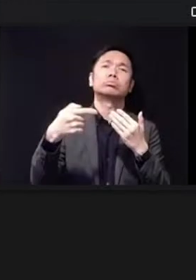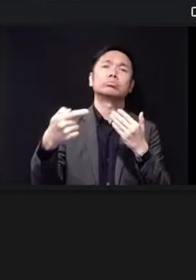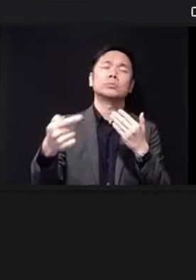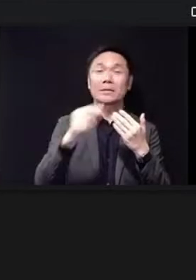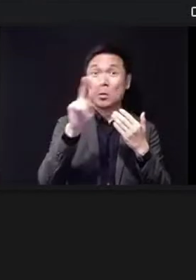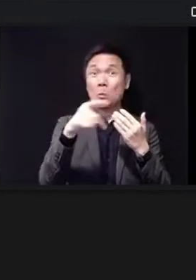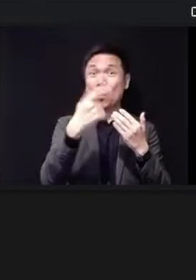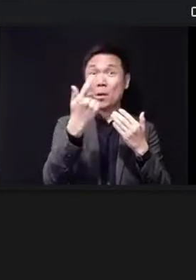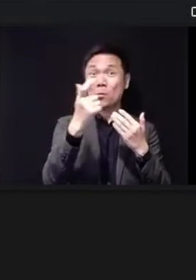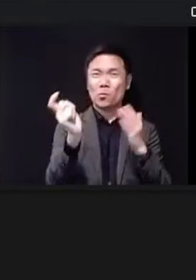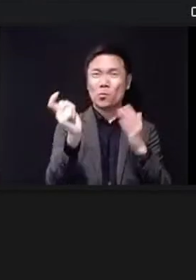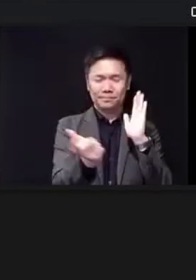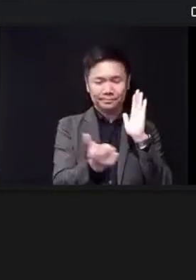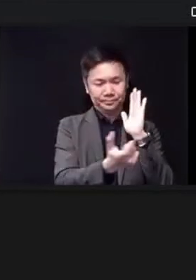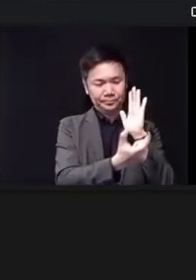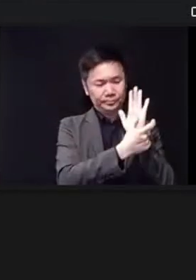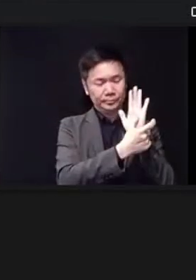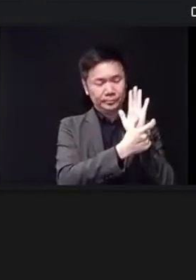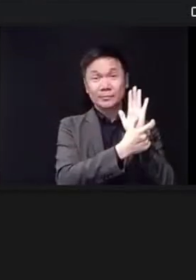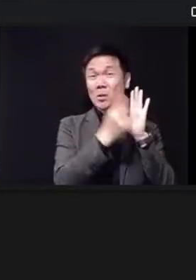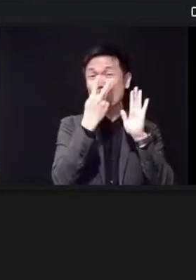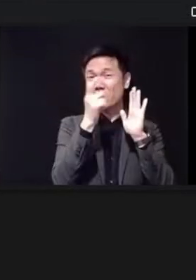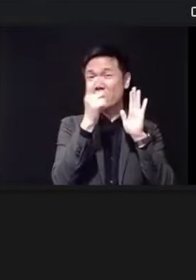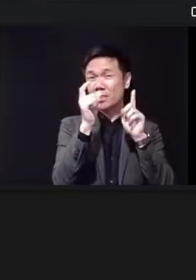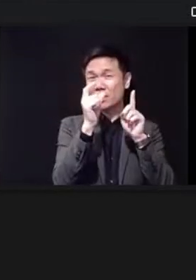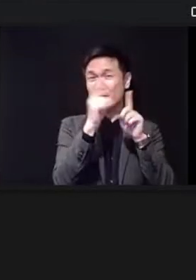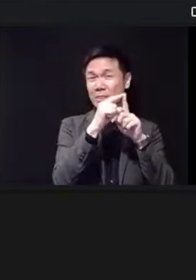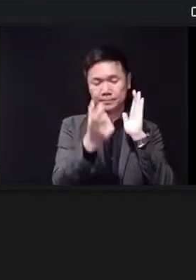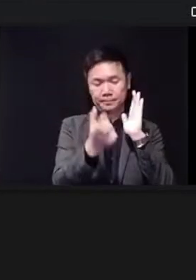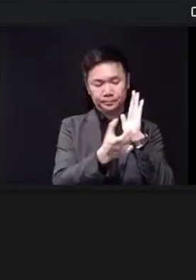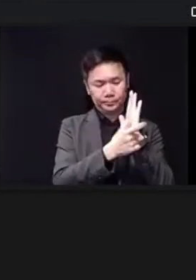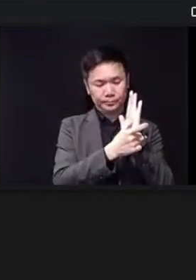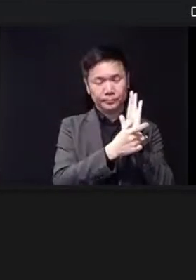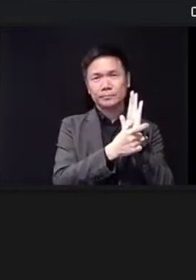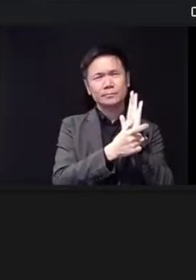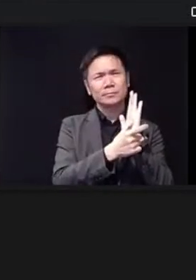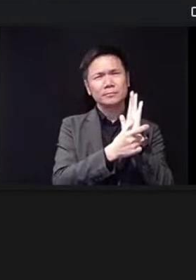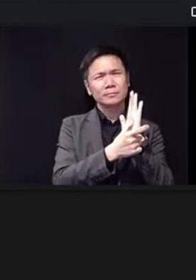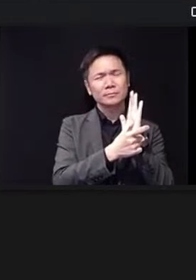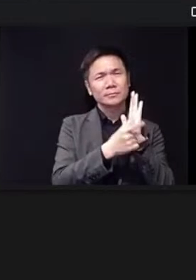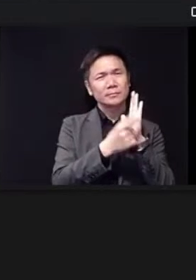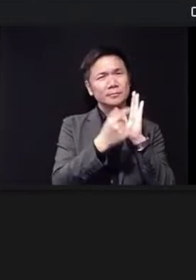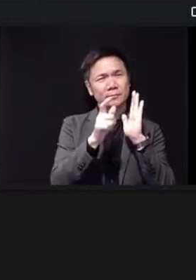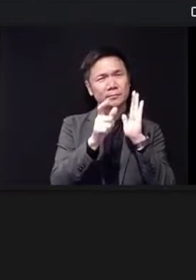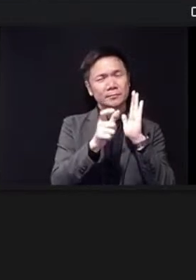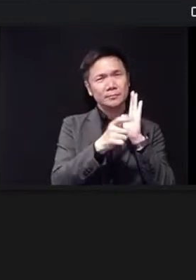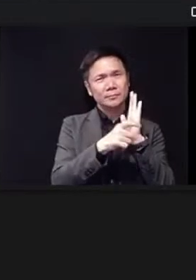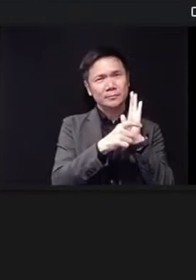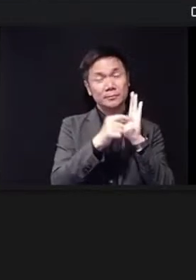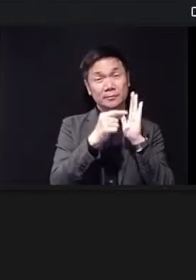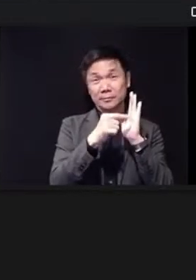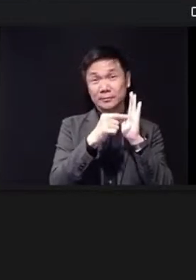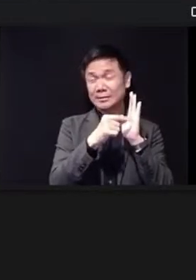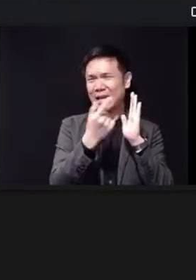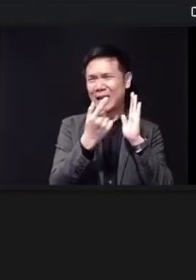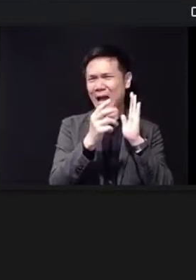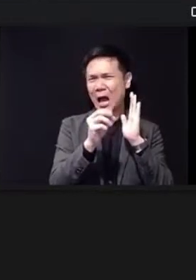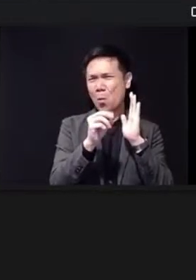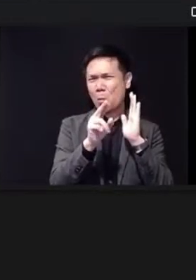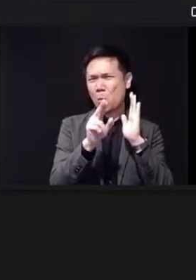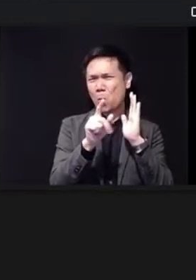итога должна быть предопределена. Основным мандатом на такую форму для нас является